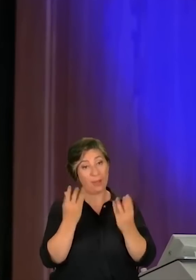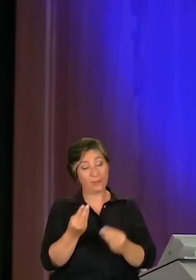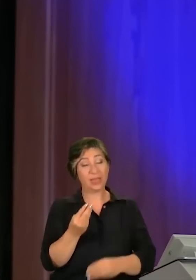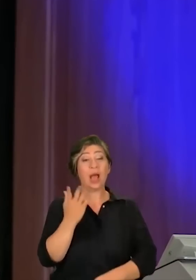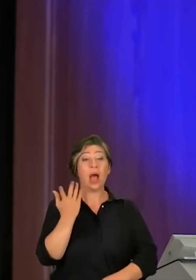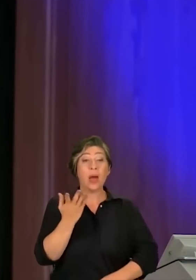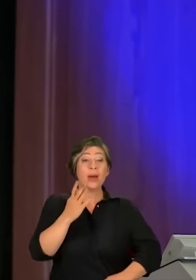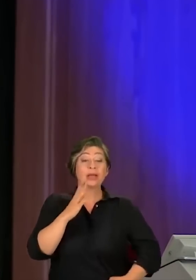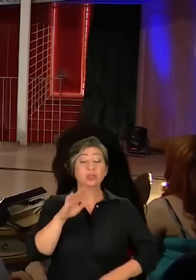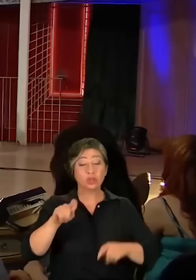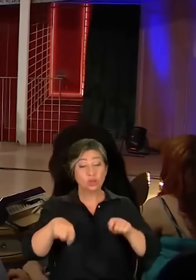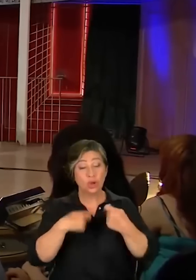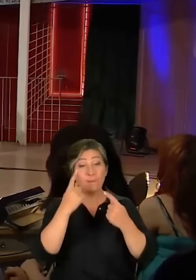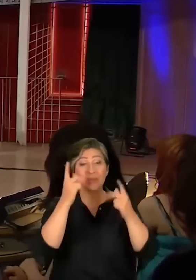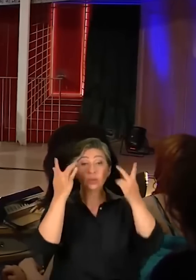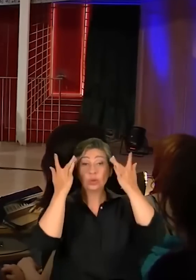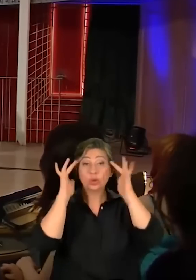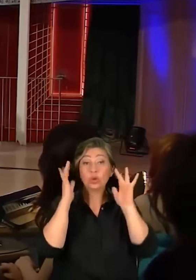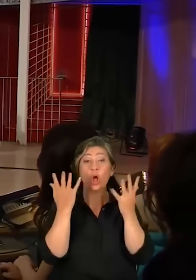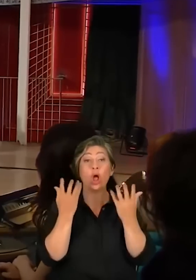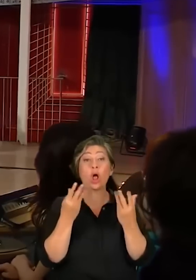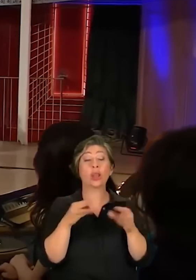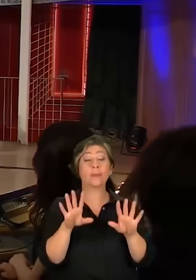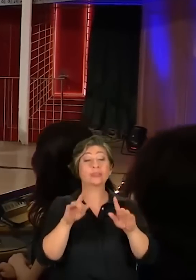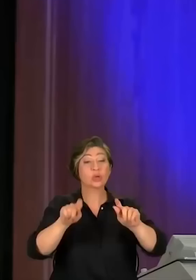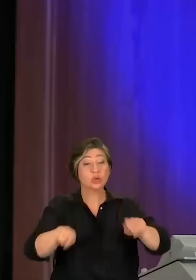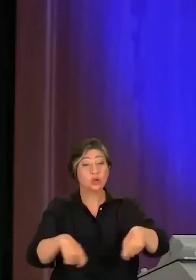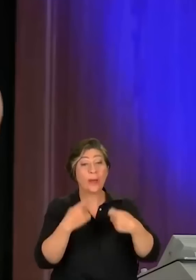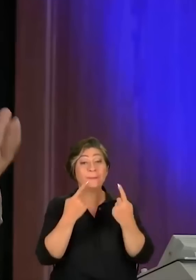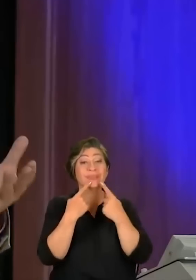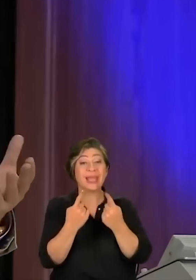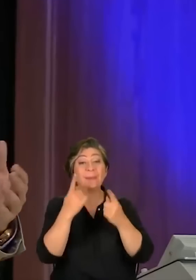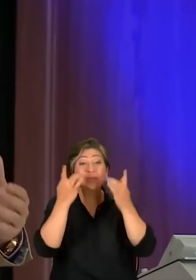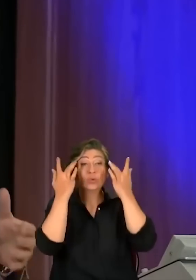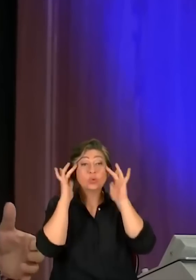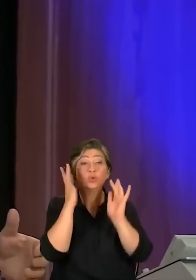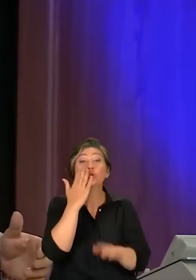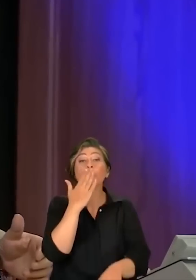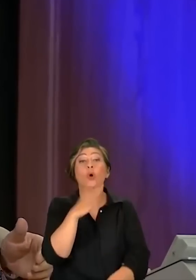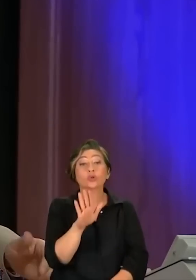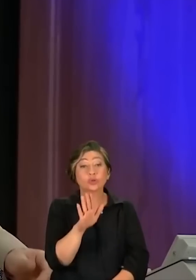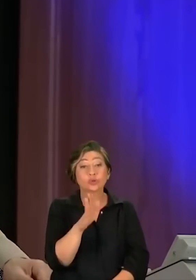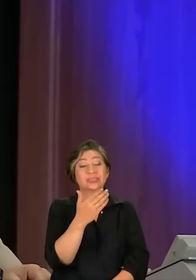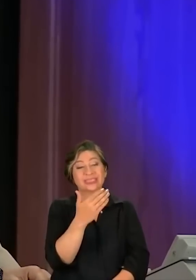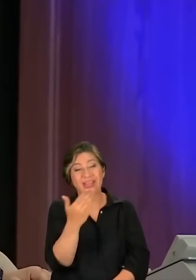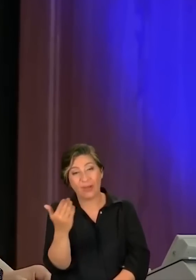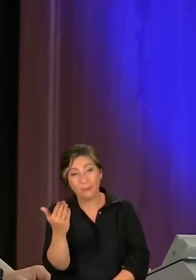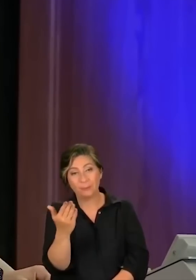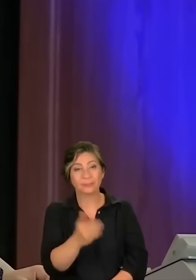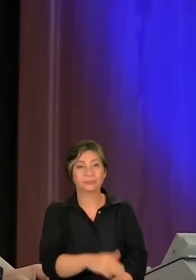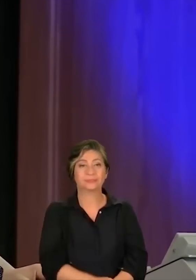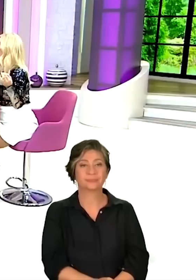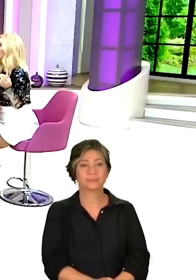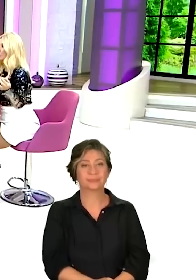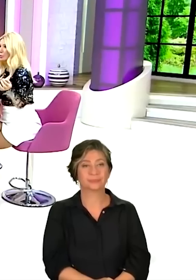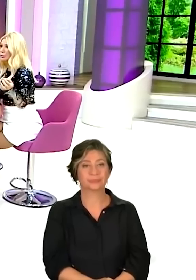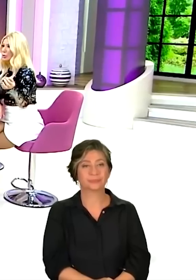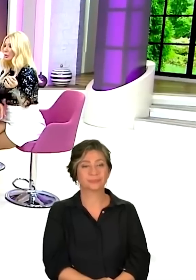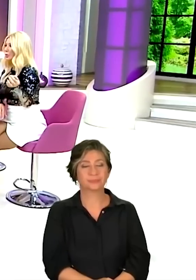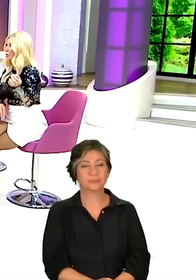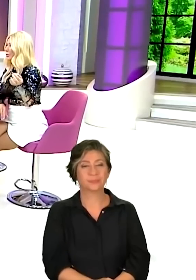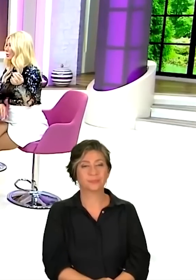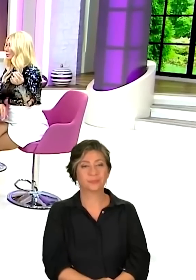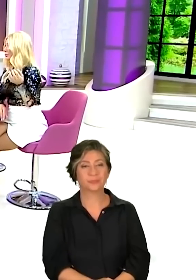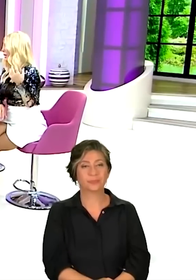Ama çorap tek başına bir kültür olamaz. Çorap diye bir kültür yoktur. Devam. Çorap bir